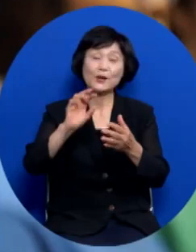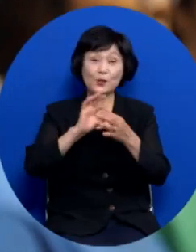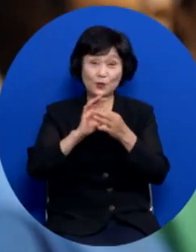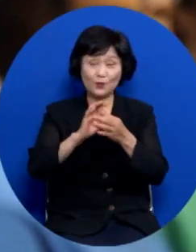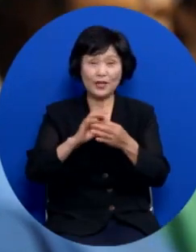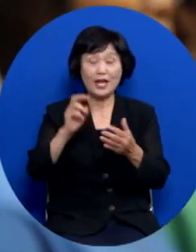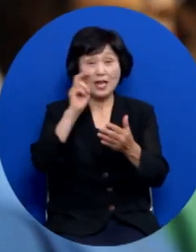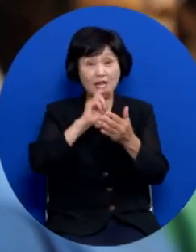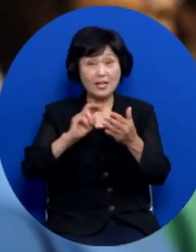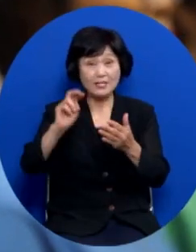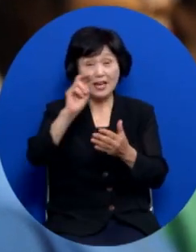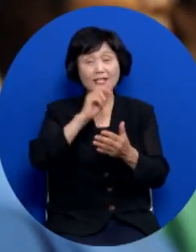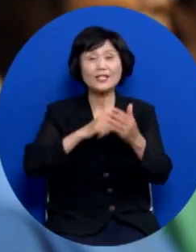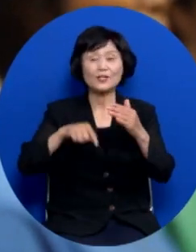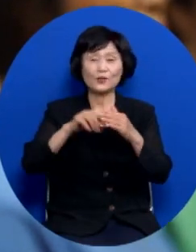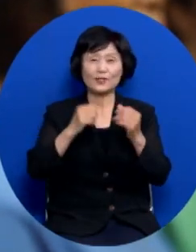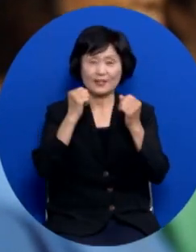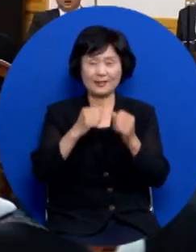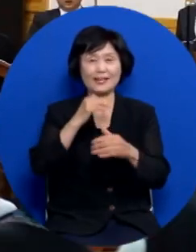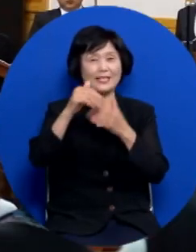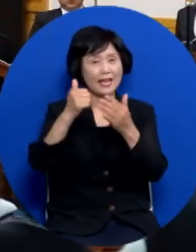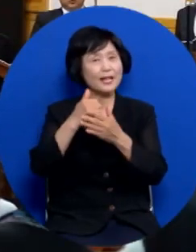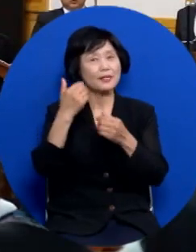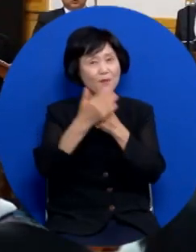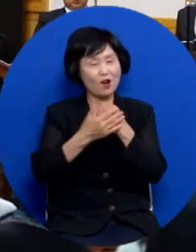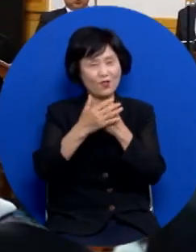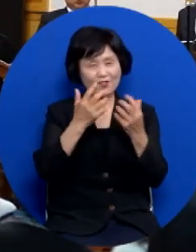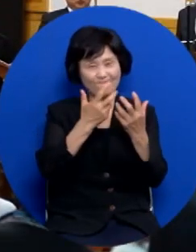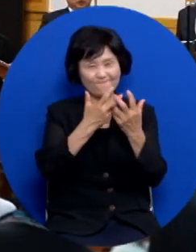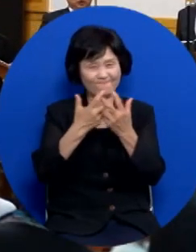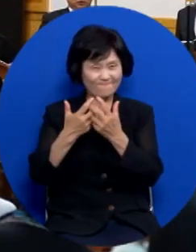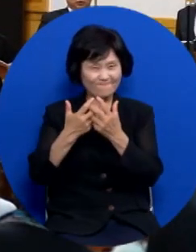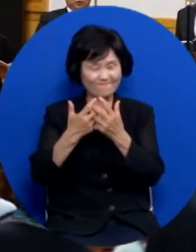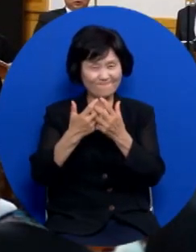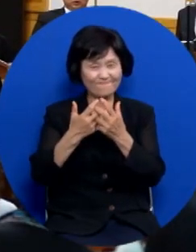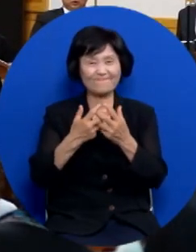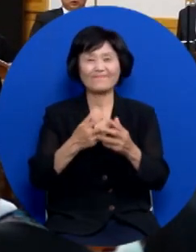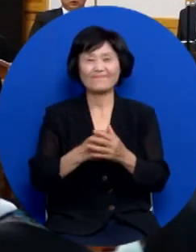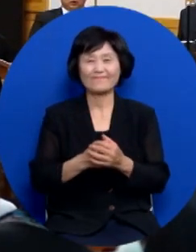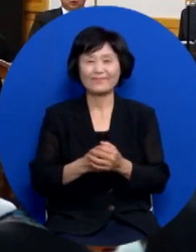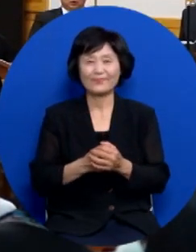하나님의 은혜가 흘러넘치고 있습니다. CTS 뉴스 김수지입니다.